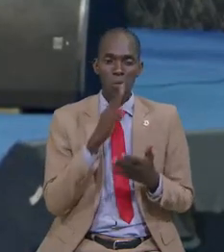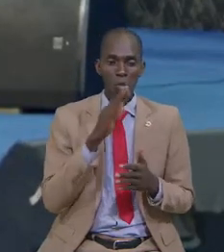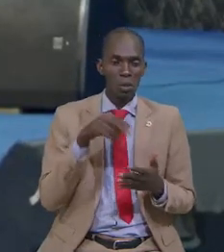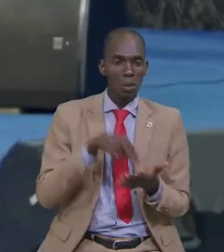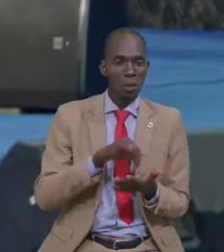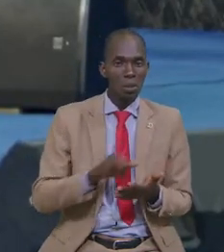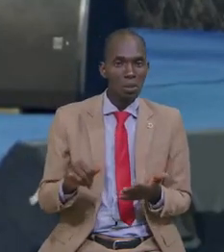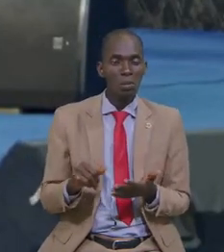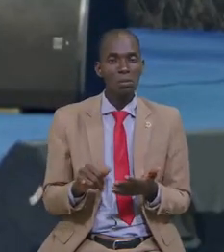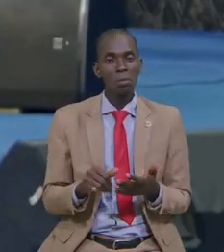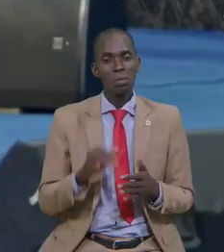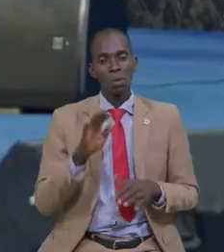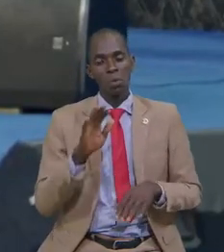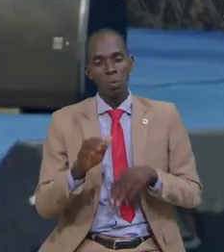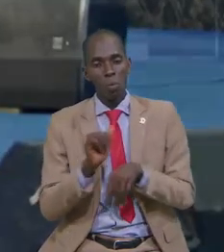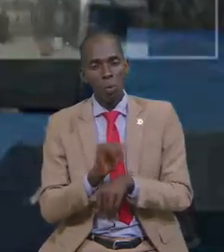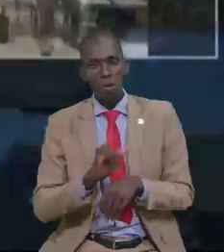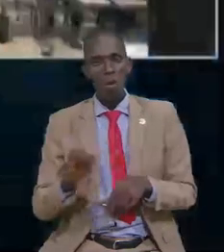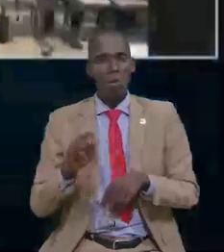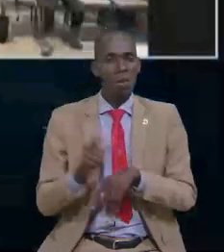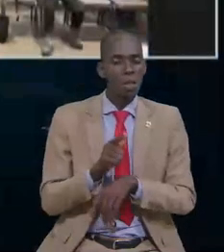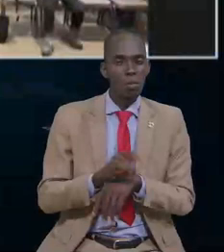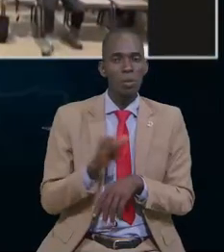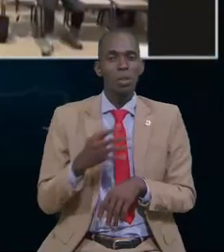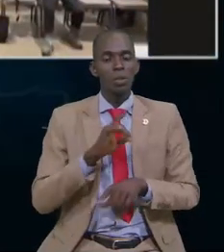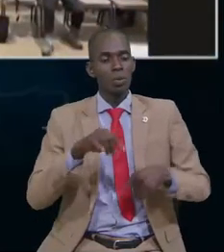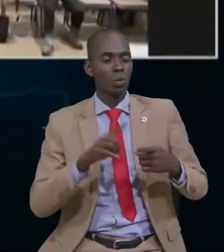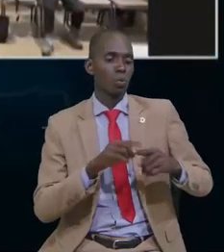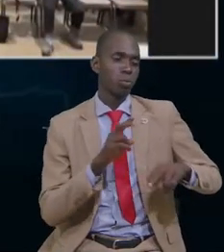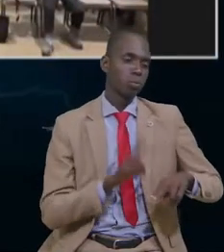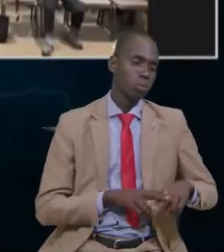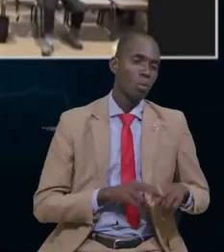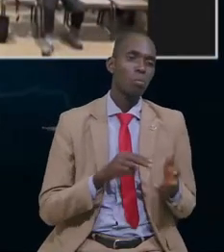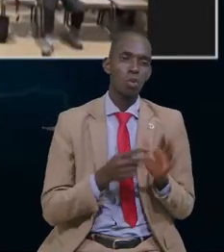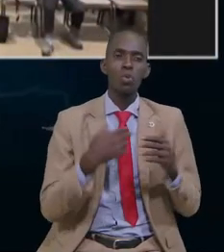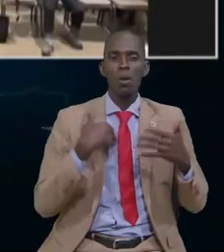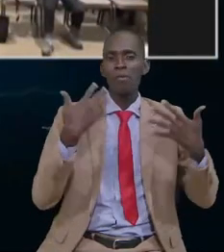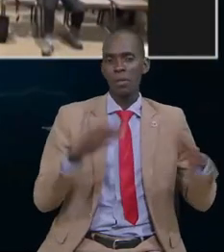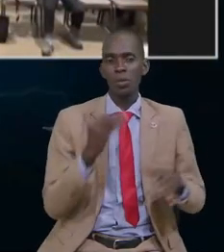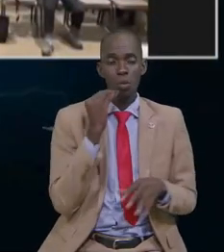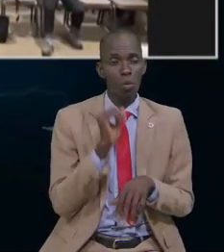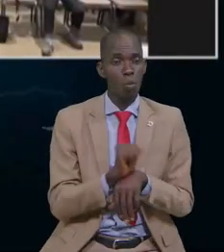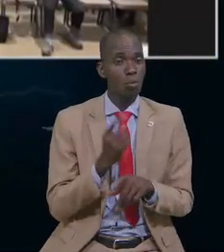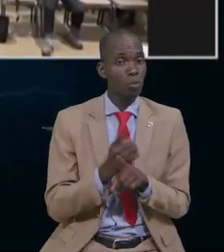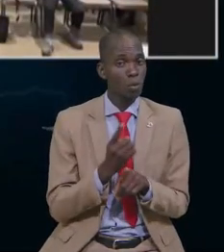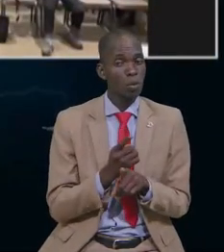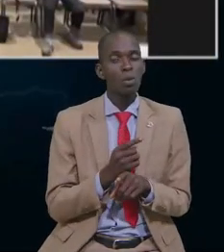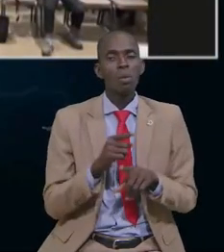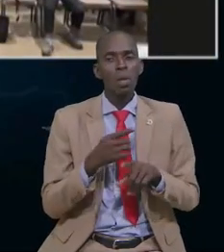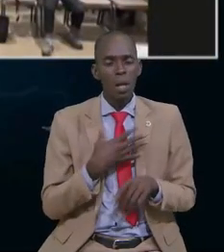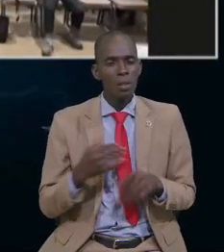Il se tenait debout, il marchait, il œuvrait. Et si